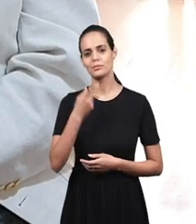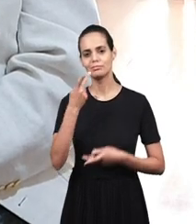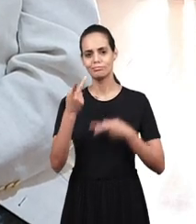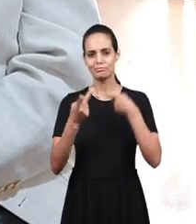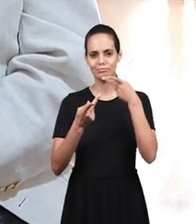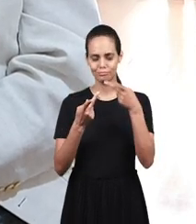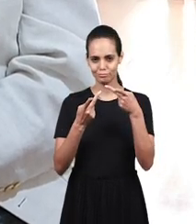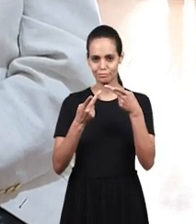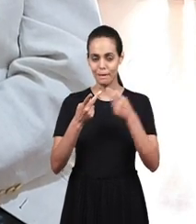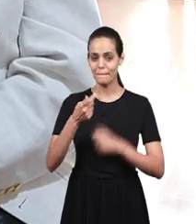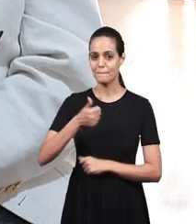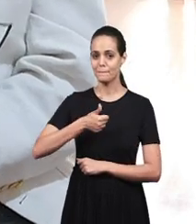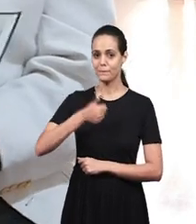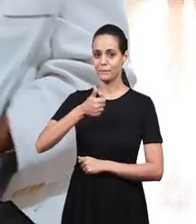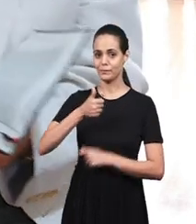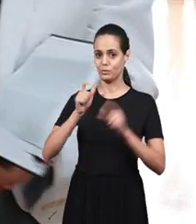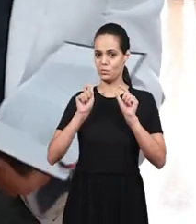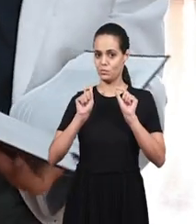que tout d'abord,